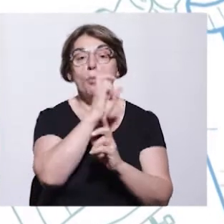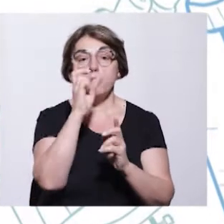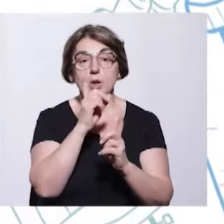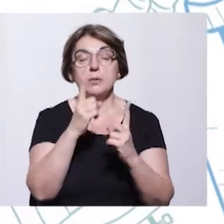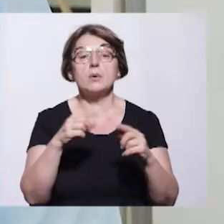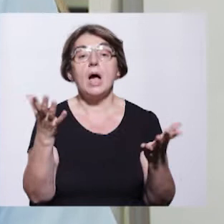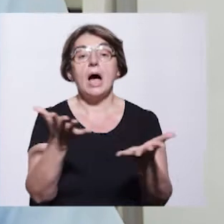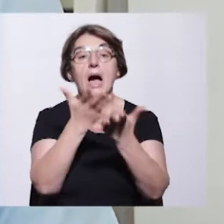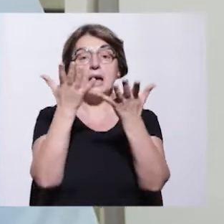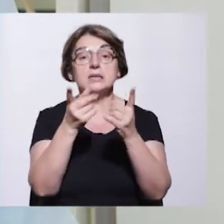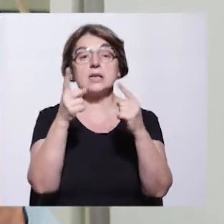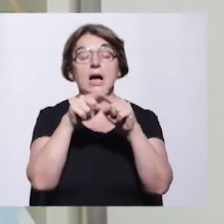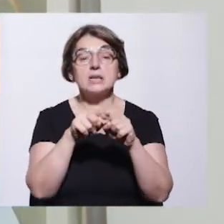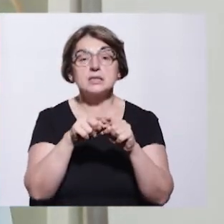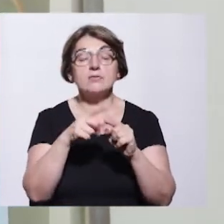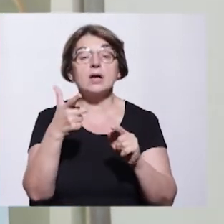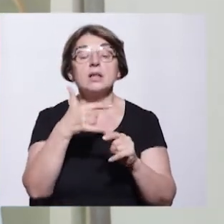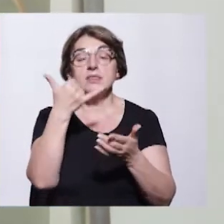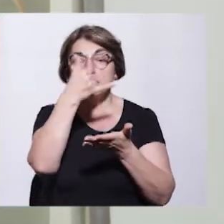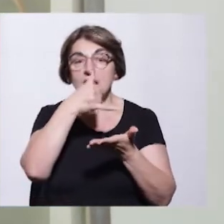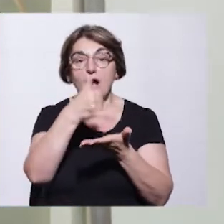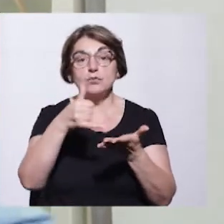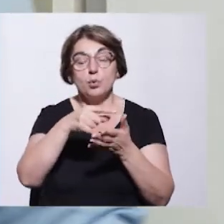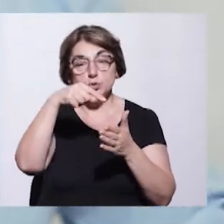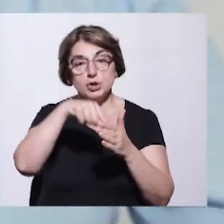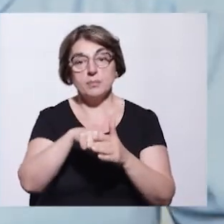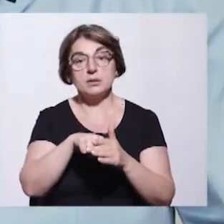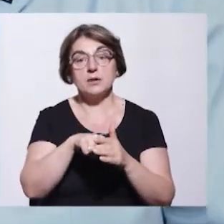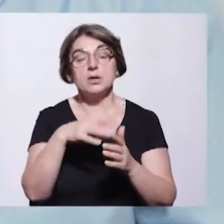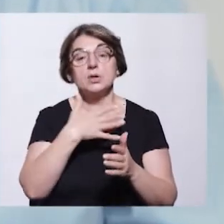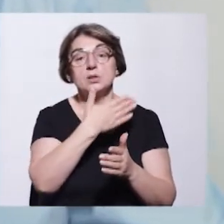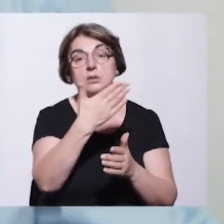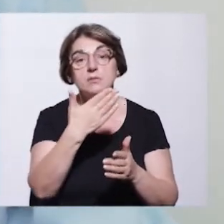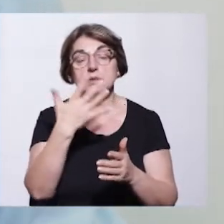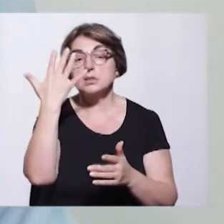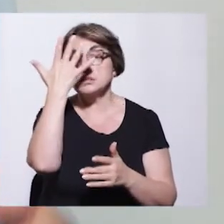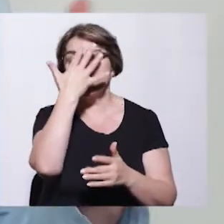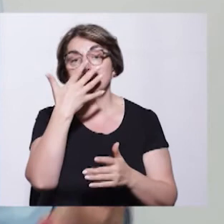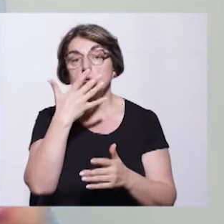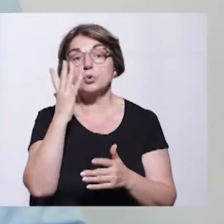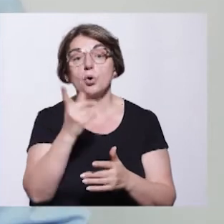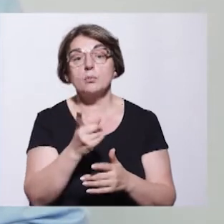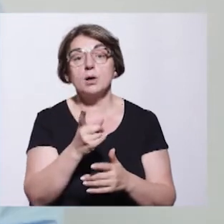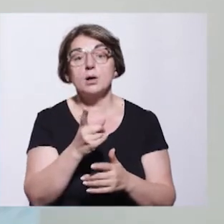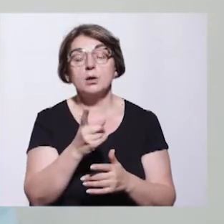ბუნებრივი აირის, ასევე ნავთობის შემადგენლობაში. თქვენ წარმოიდგინეთ,